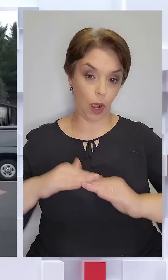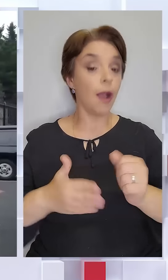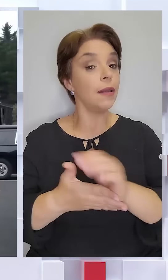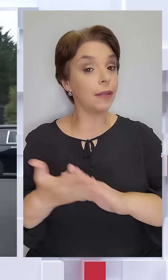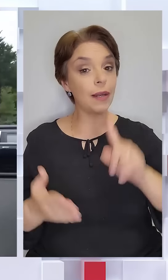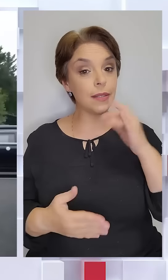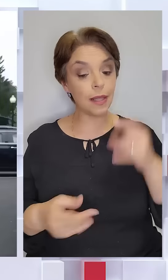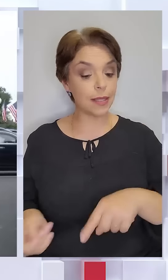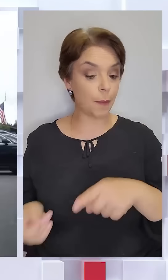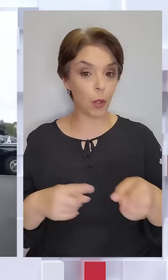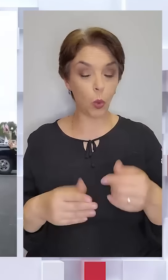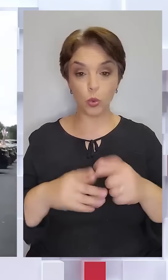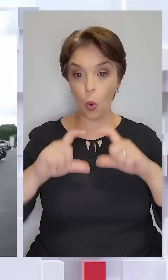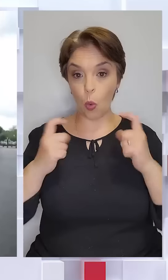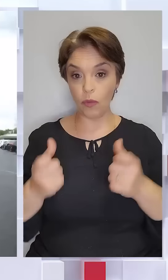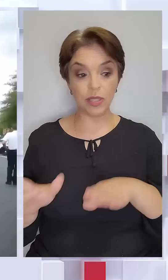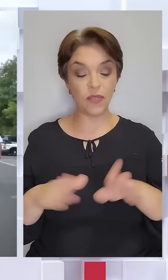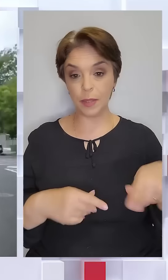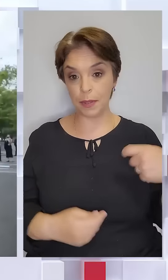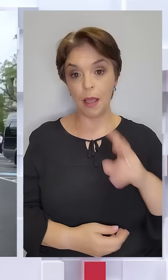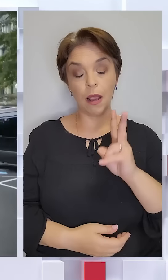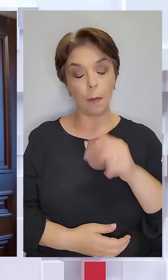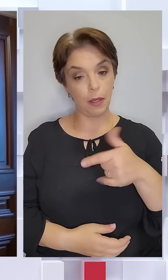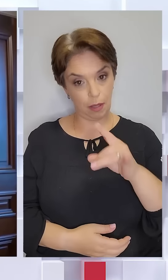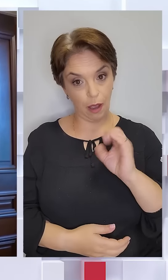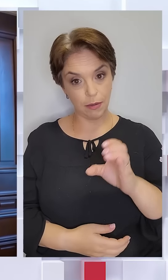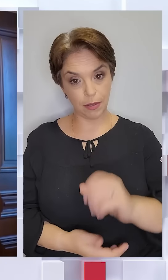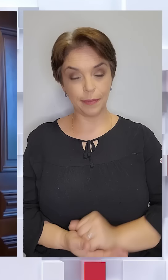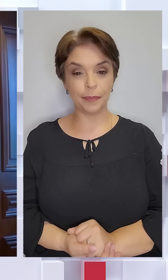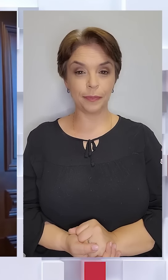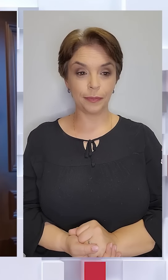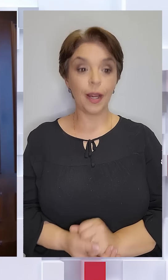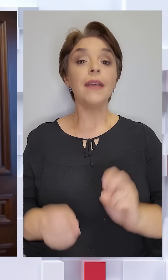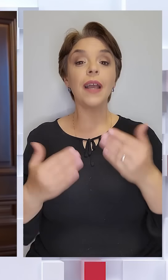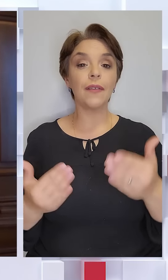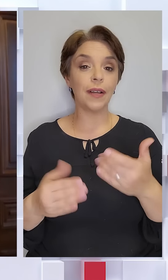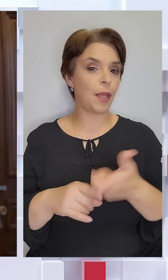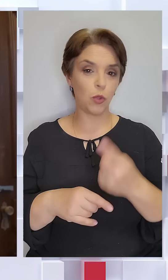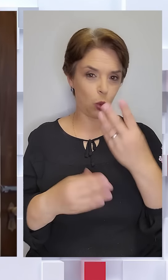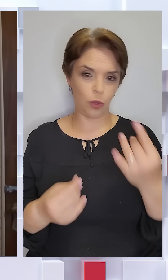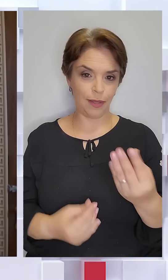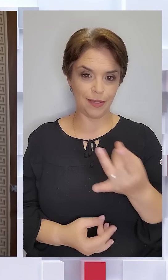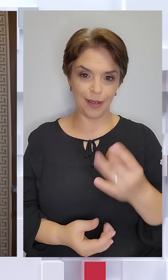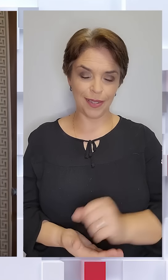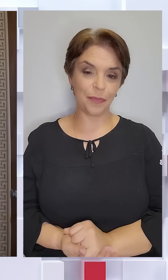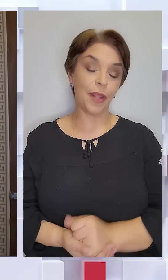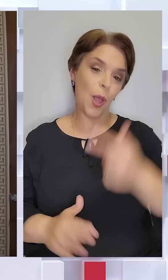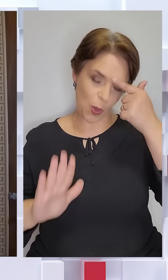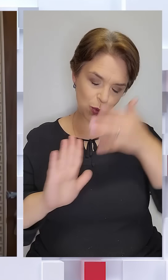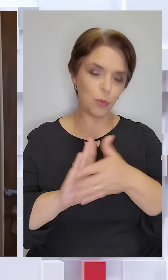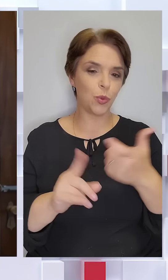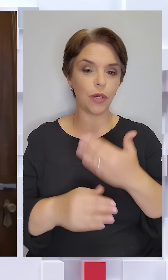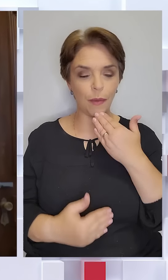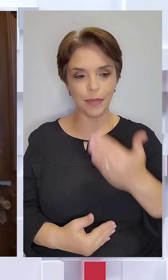Далі Зеленський переходить до офісу віцепрезидентки Камали Гарріс. Як ви? Не більше одного дня зараз. Розумію,